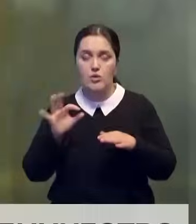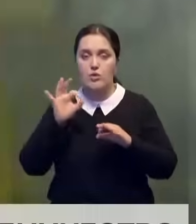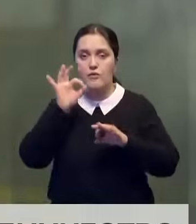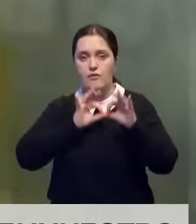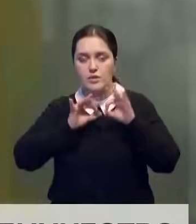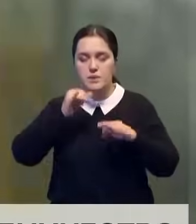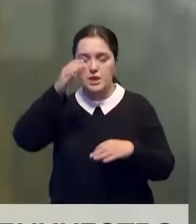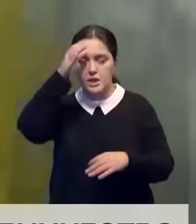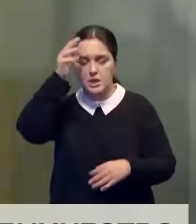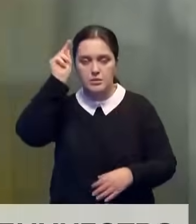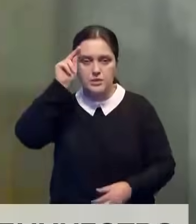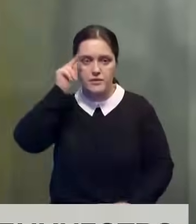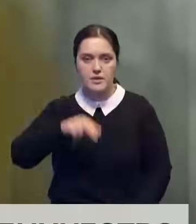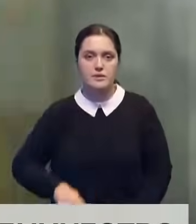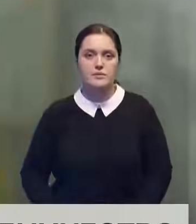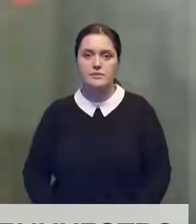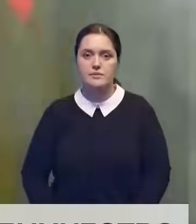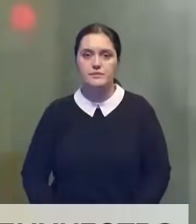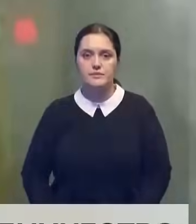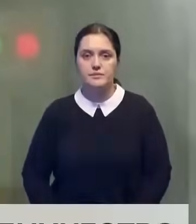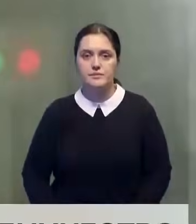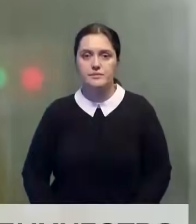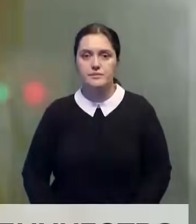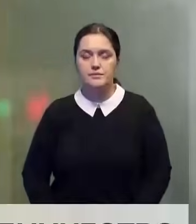взаимодействие в сферах фармацевтики и образования.